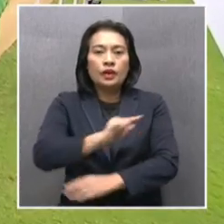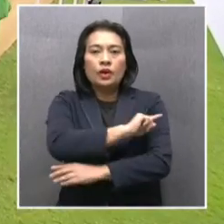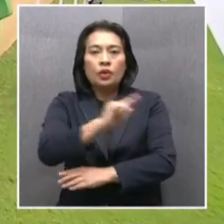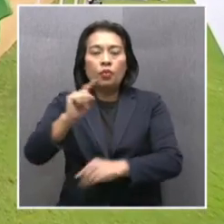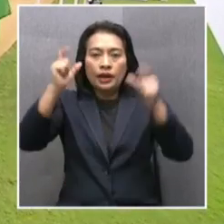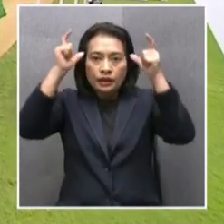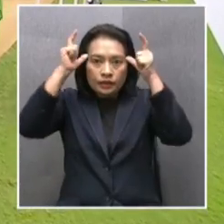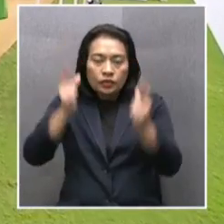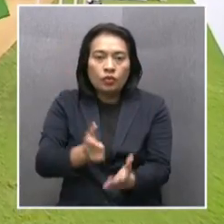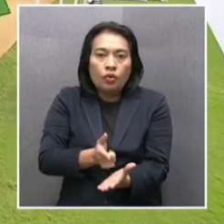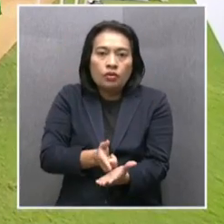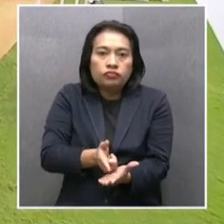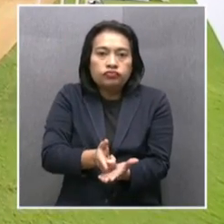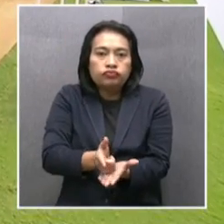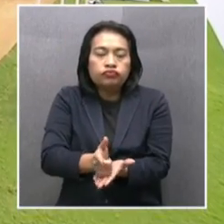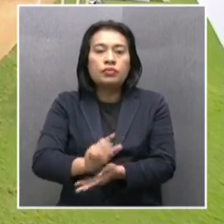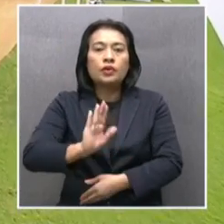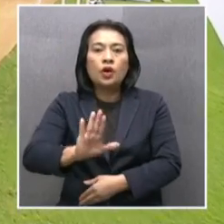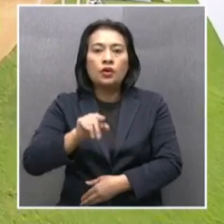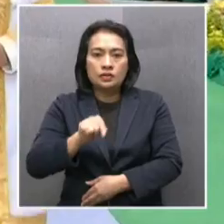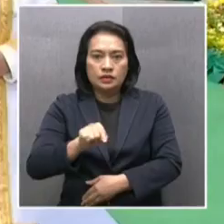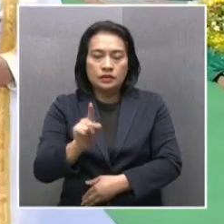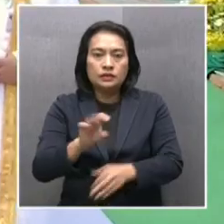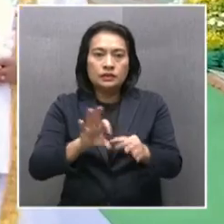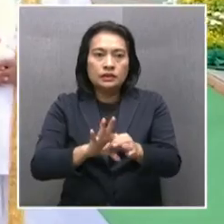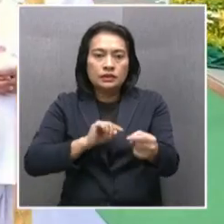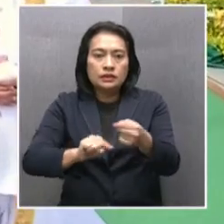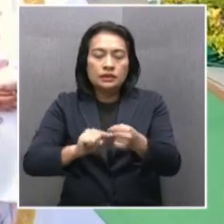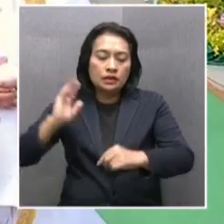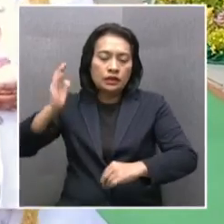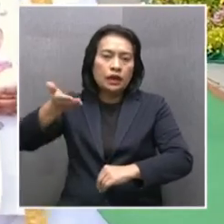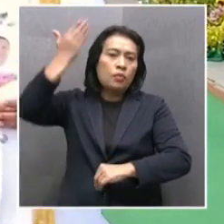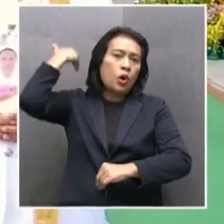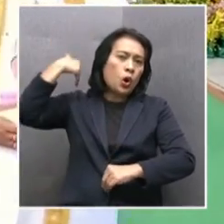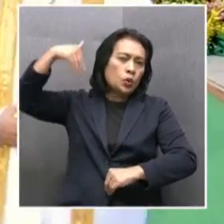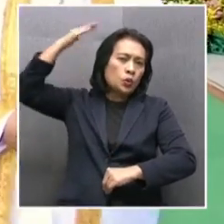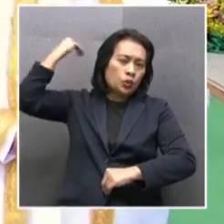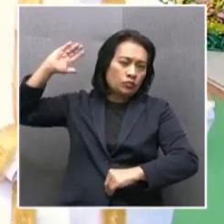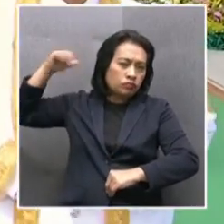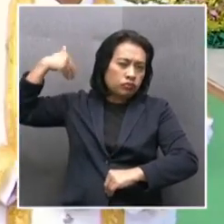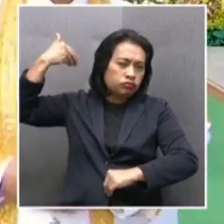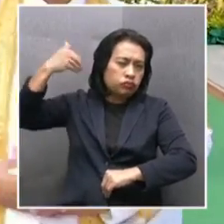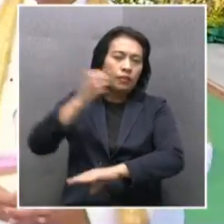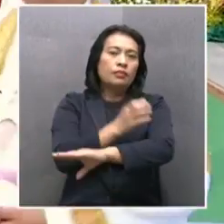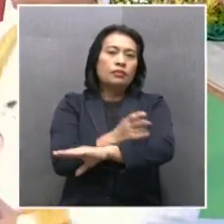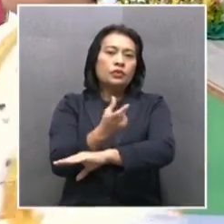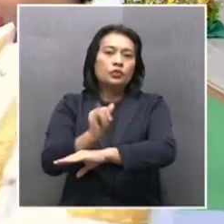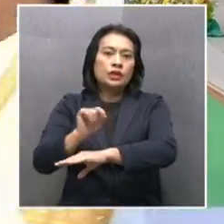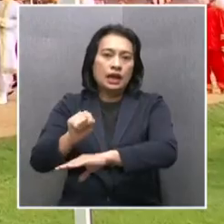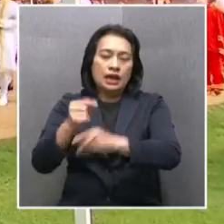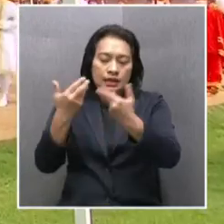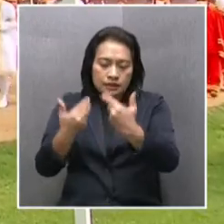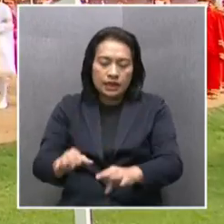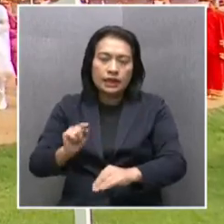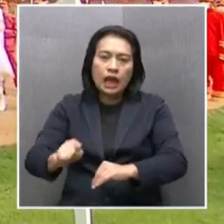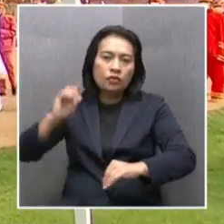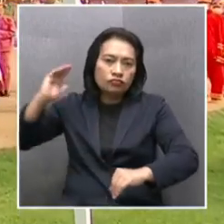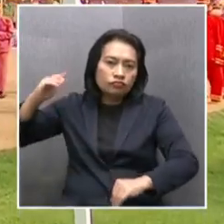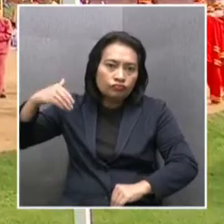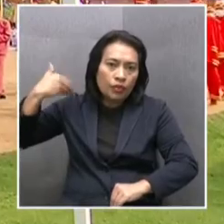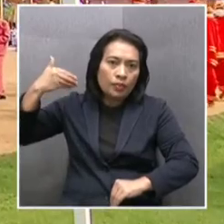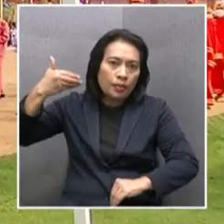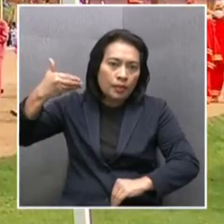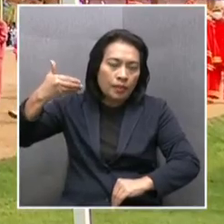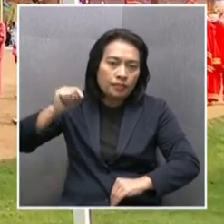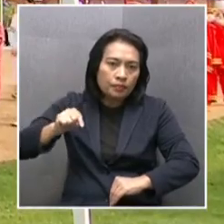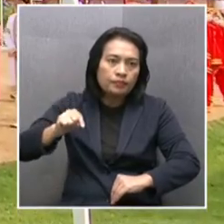จรดพระนางคันแรกนาขวัญ นี้มีสืบเนื่องมาตั้งแต่สมัยกรุงศรีอยุธยาตอนปลายการประกอบพระราชพิธีจะกระ